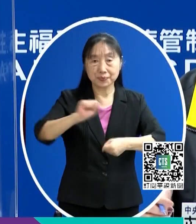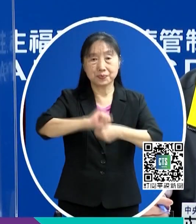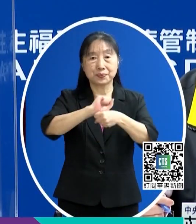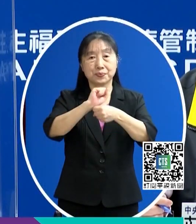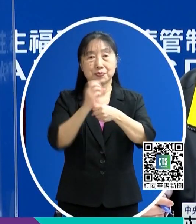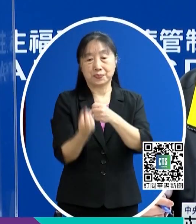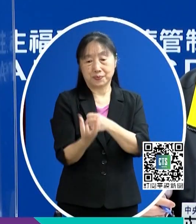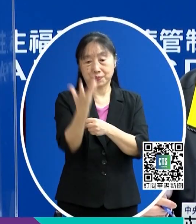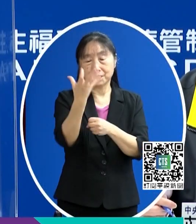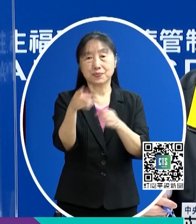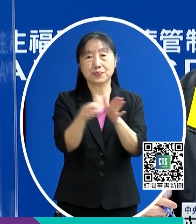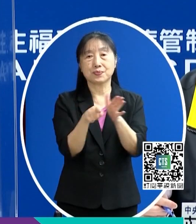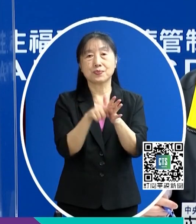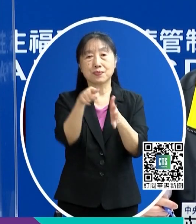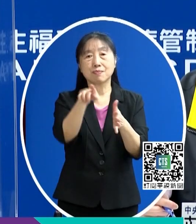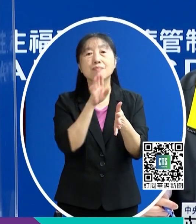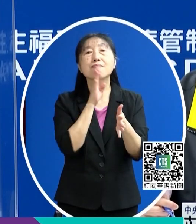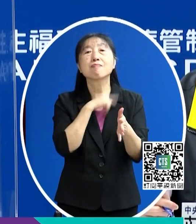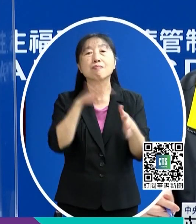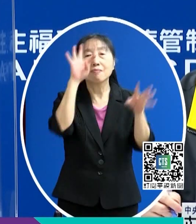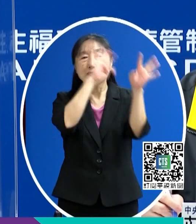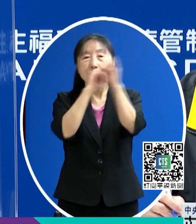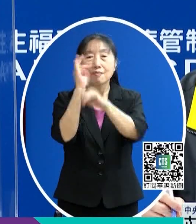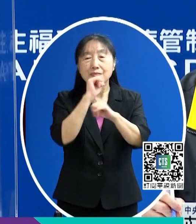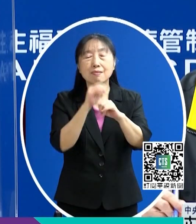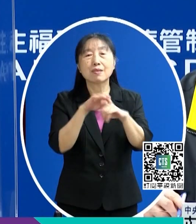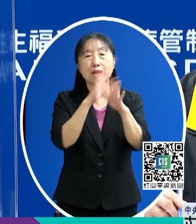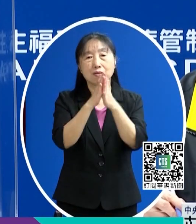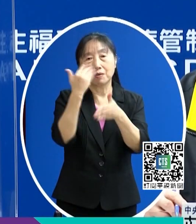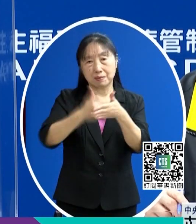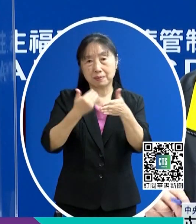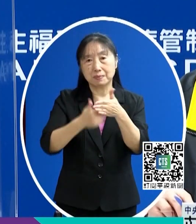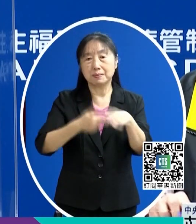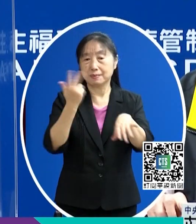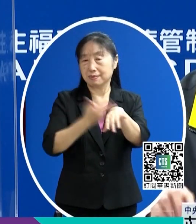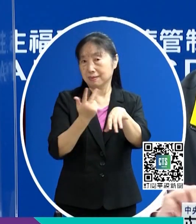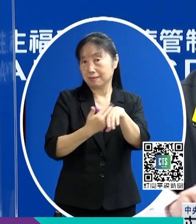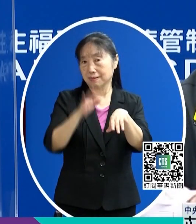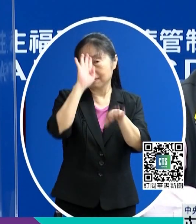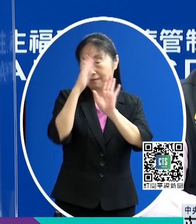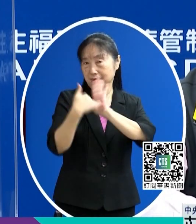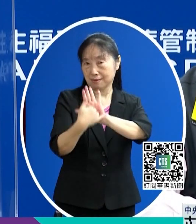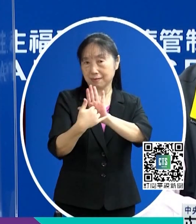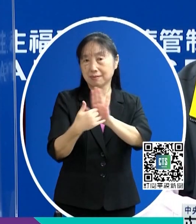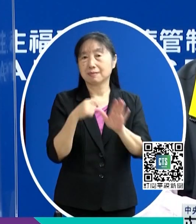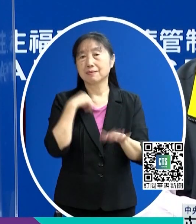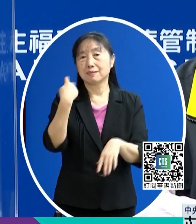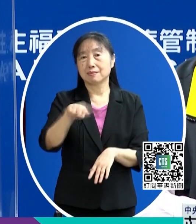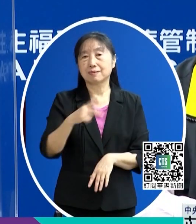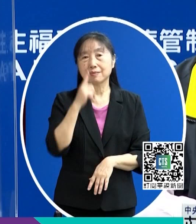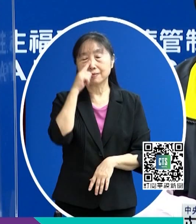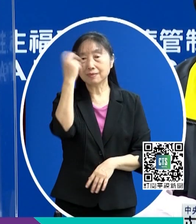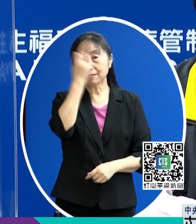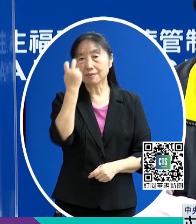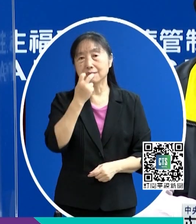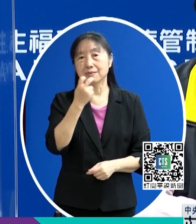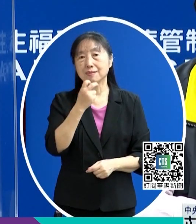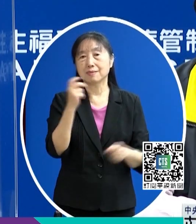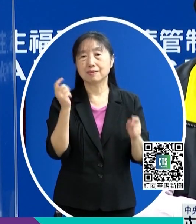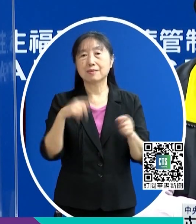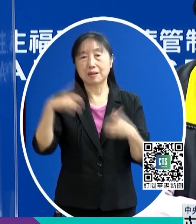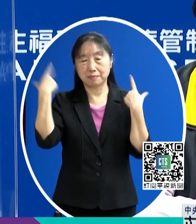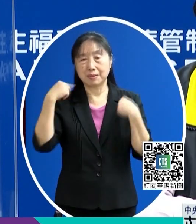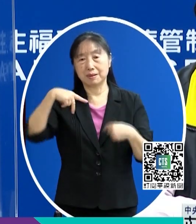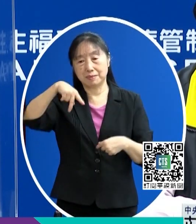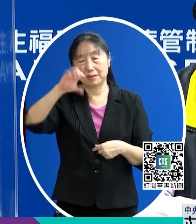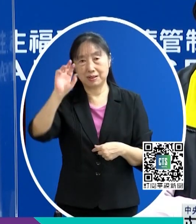然是要简化疫调，然后科技防疫，那然后把快筛来取代 PCR，